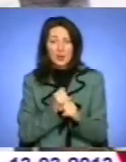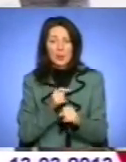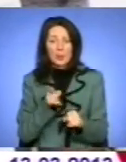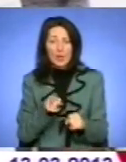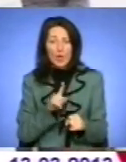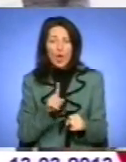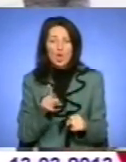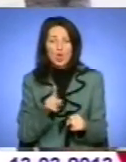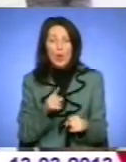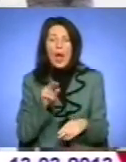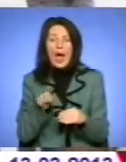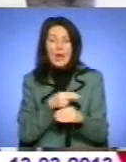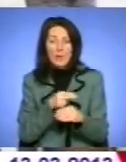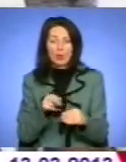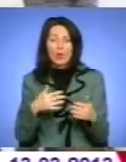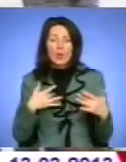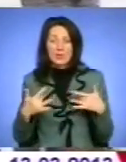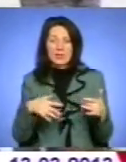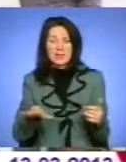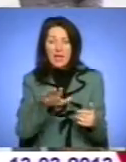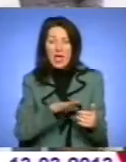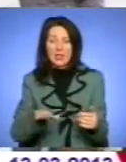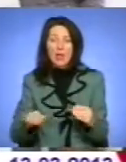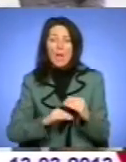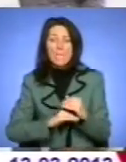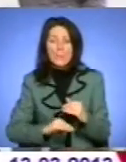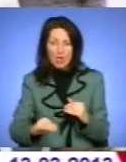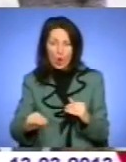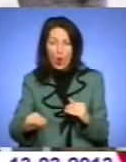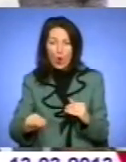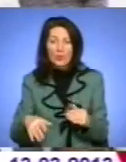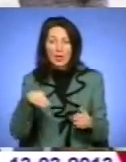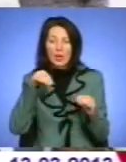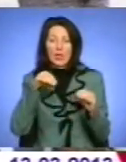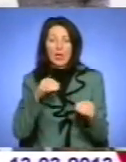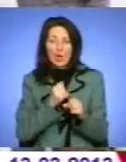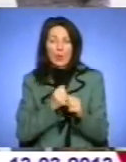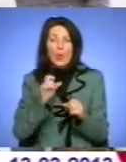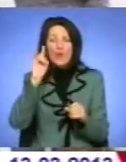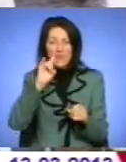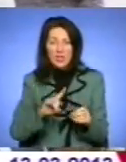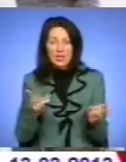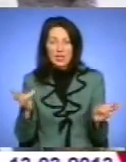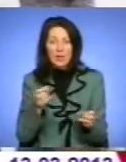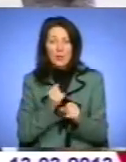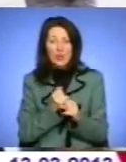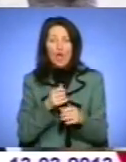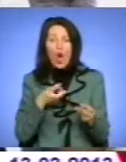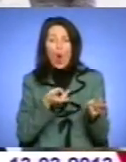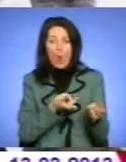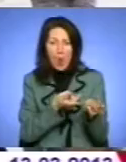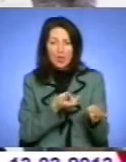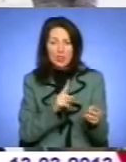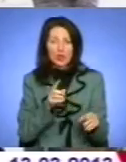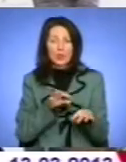щоб ремонтуємо сцени, ремонтуємо підлогу, вставляємо також вікна, бо треба проводити опалення. Для того, щоб провести